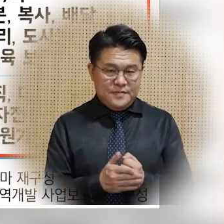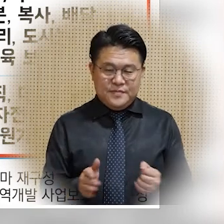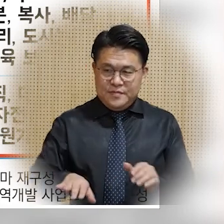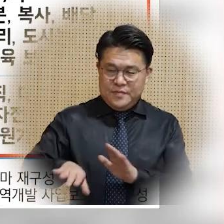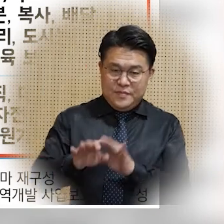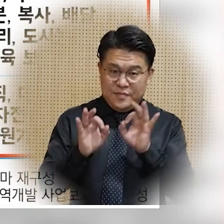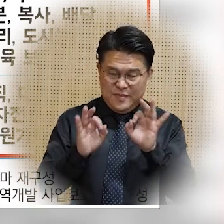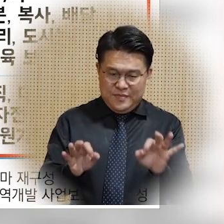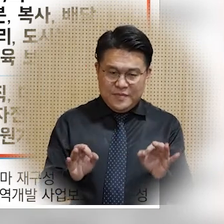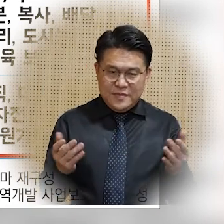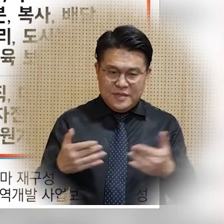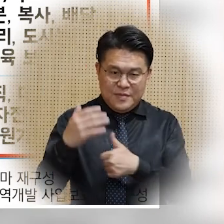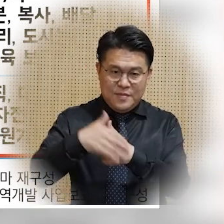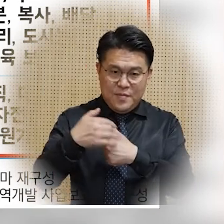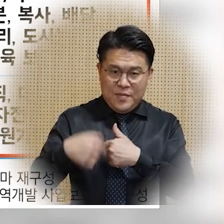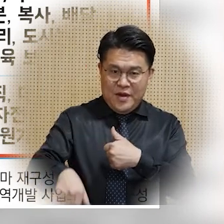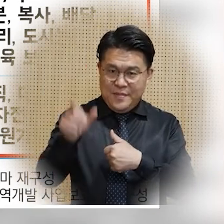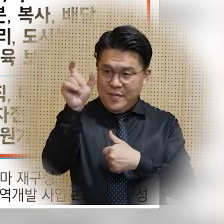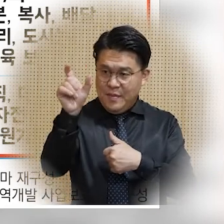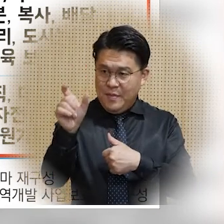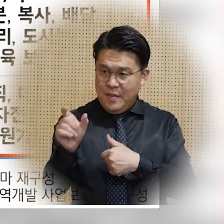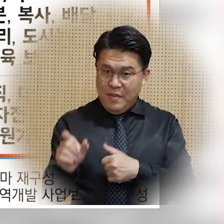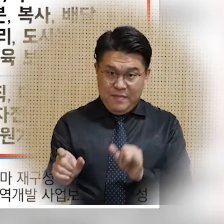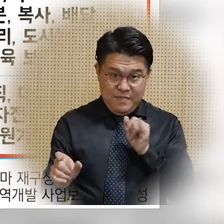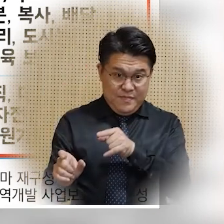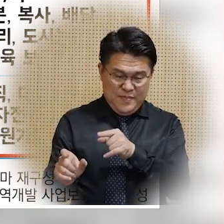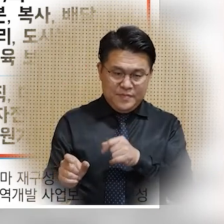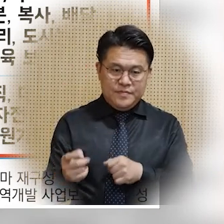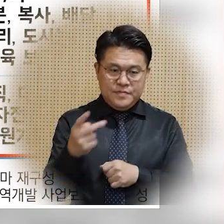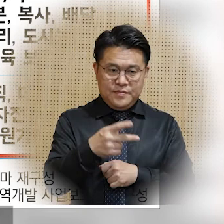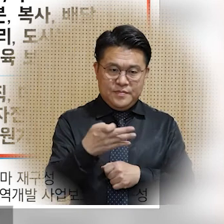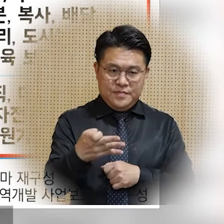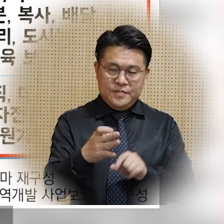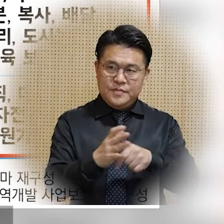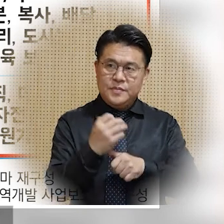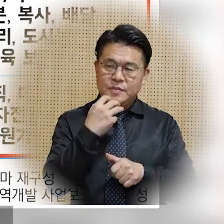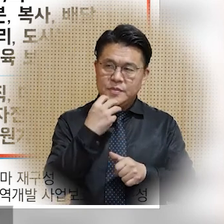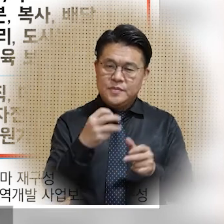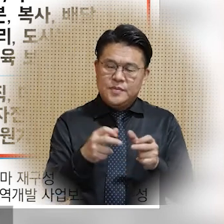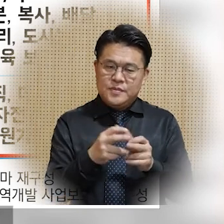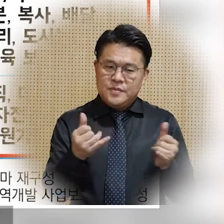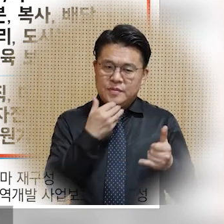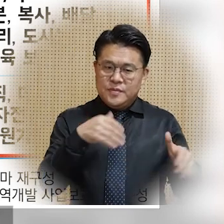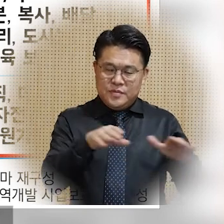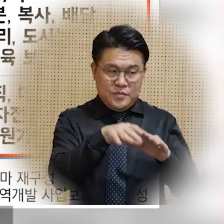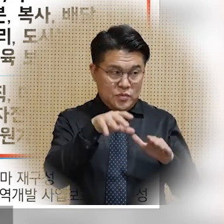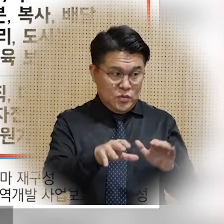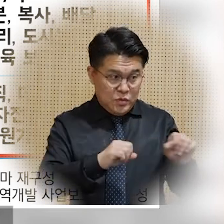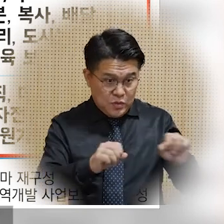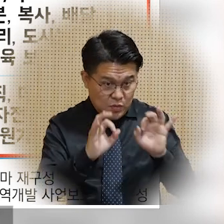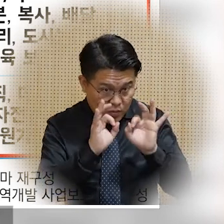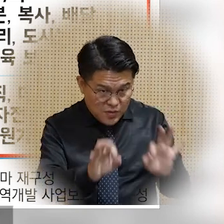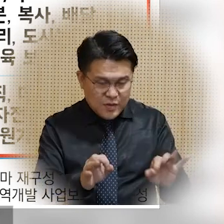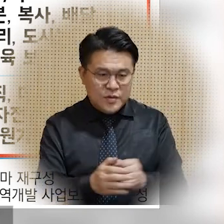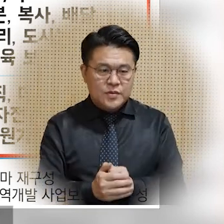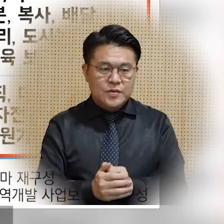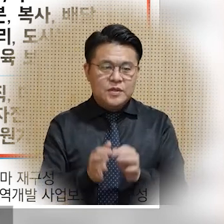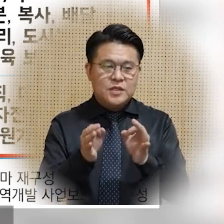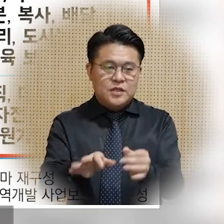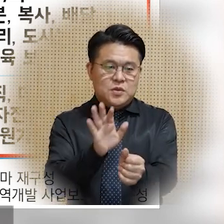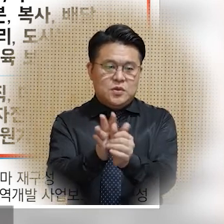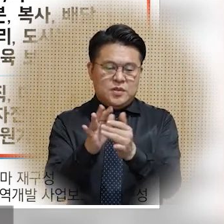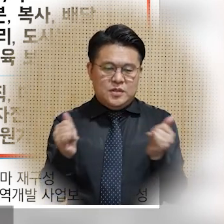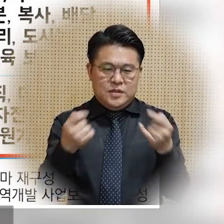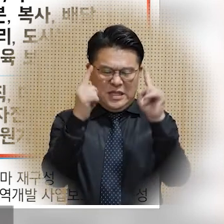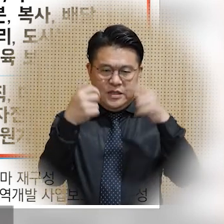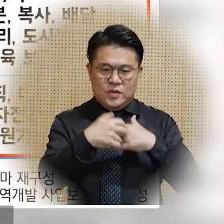자, 그래서 맨 오른쪽에 보시면 이제 직무들이 나와 있죠. 2014년에 그 서울장애인복지관에서 한 경우에 보면은